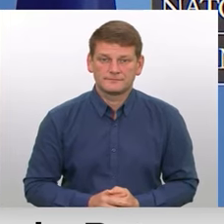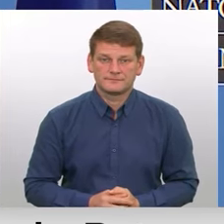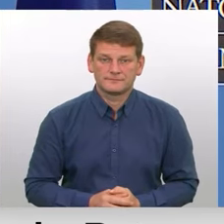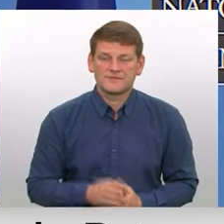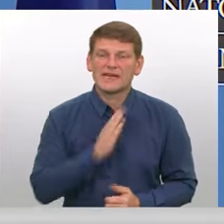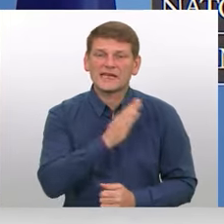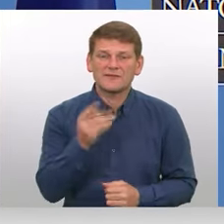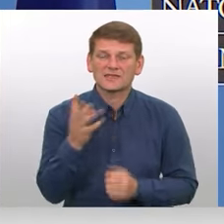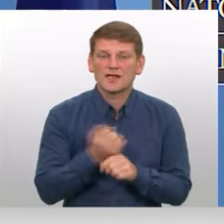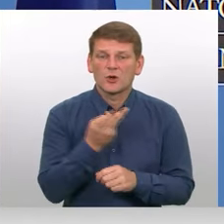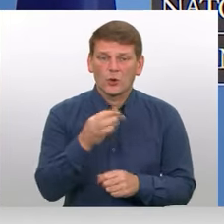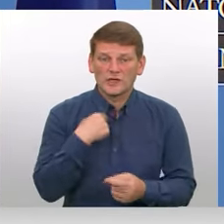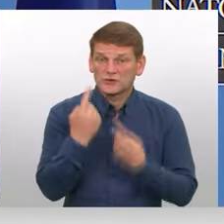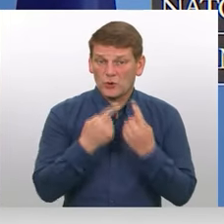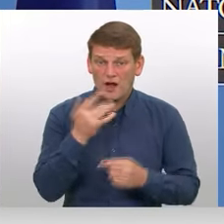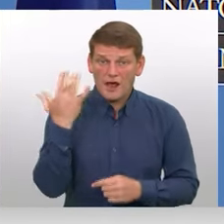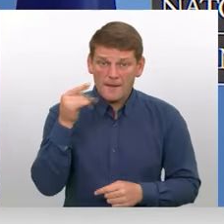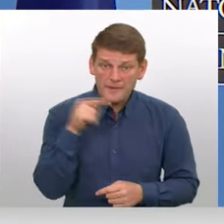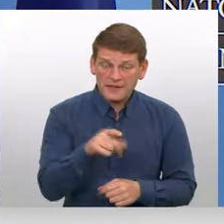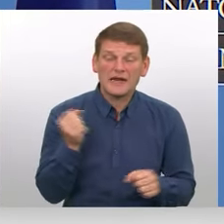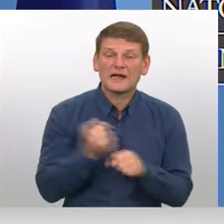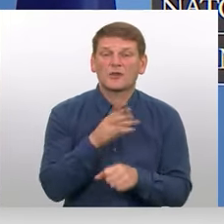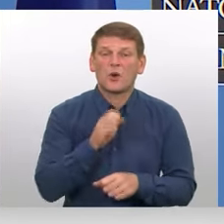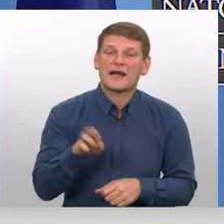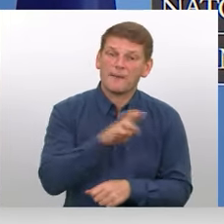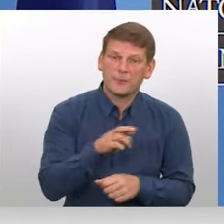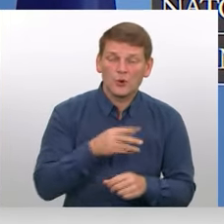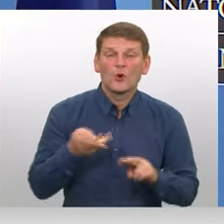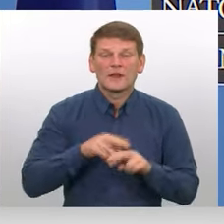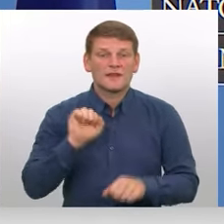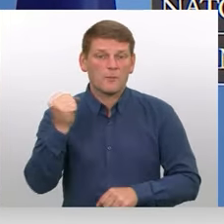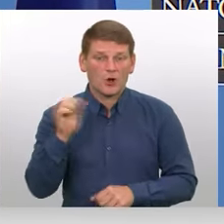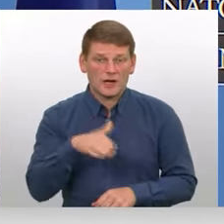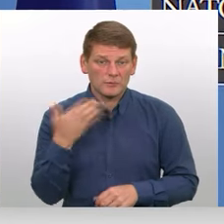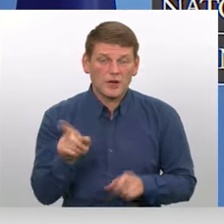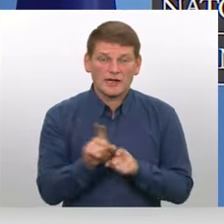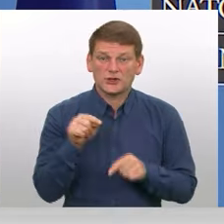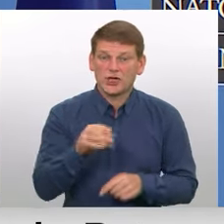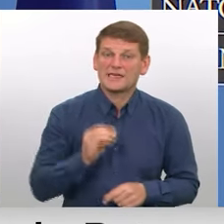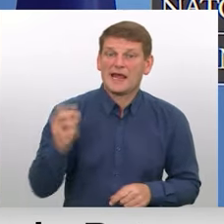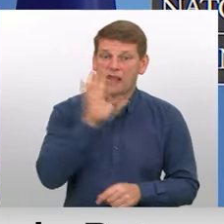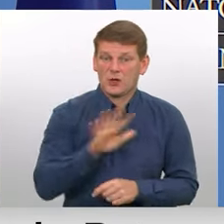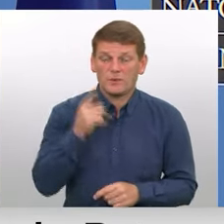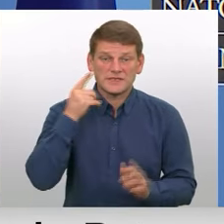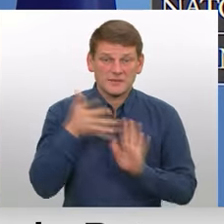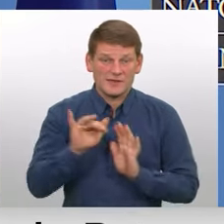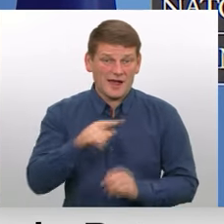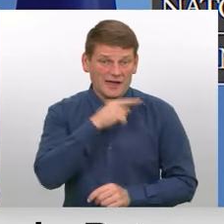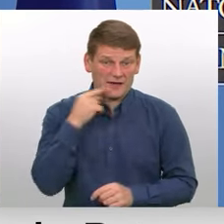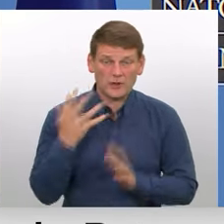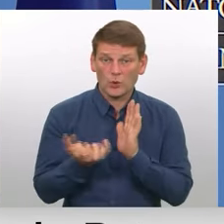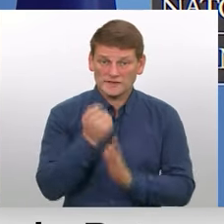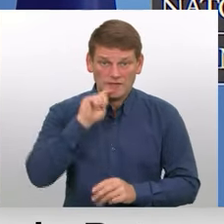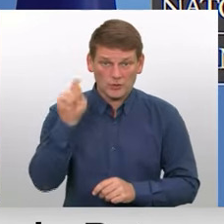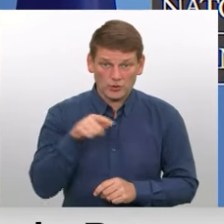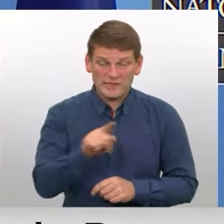Ik viens, ar ko es runāju Amerikā, gan no republikāņu, gan no demokrātu puses, kā arī šeit Eiropā, saprot, ja Krievija uzvarētu Ukrainā,